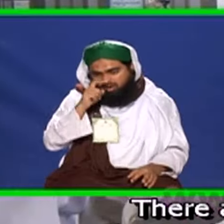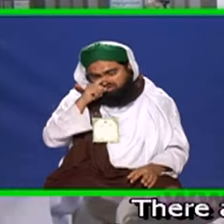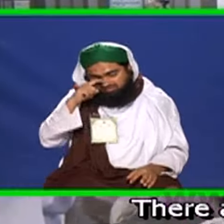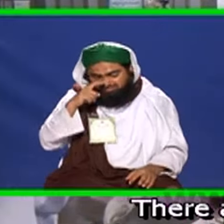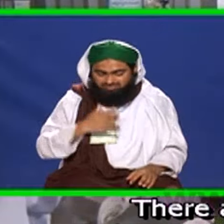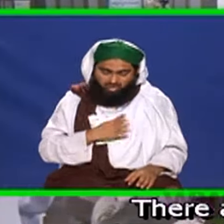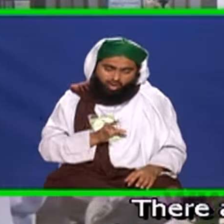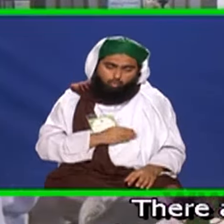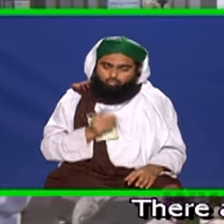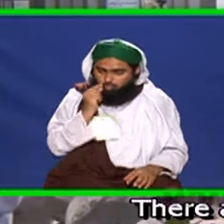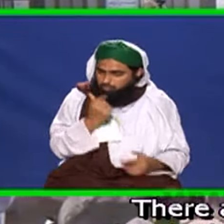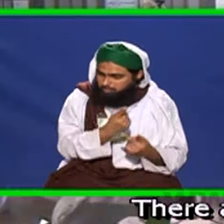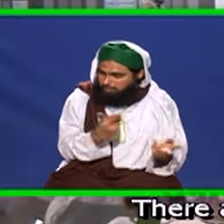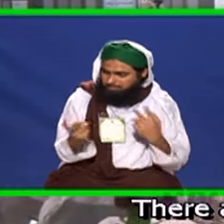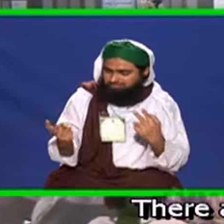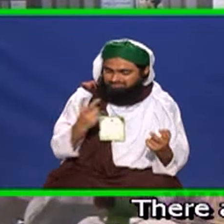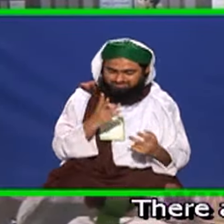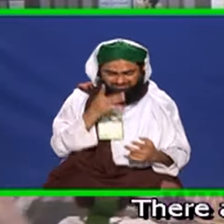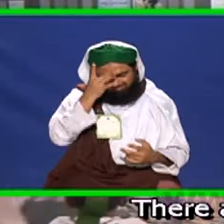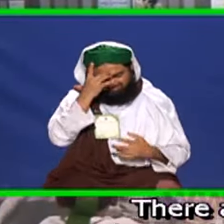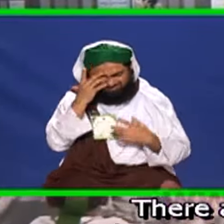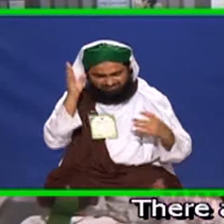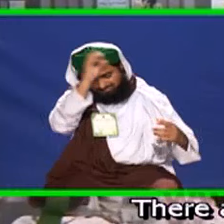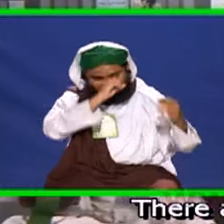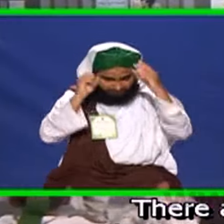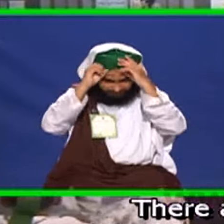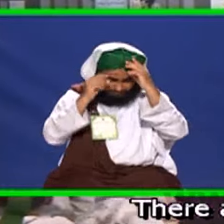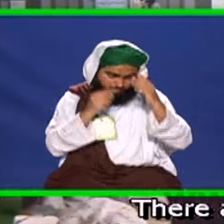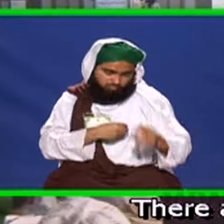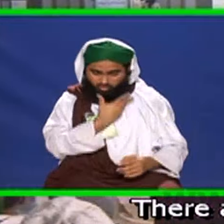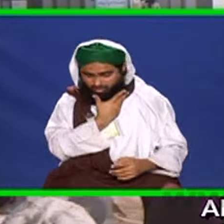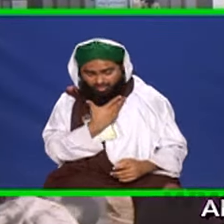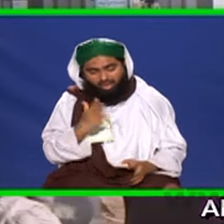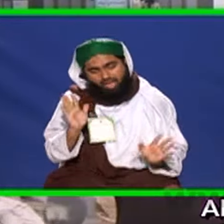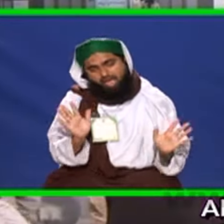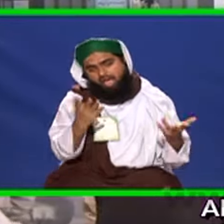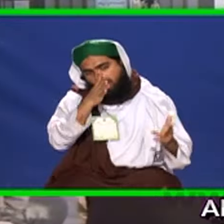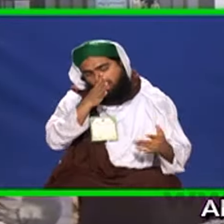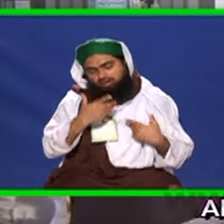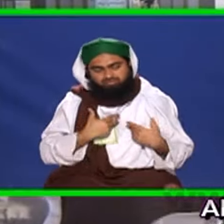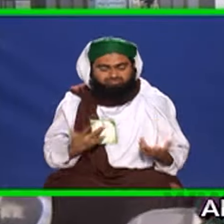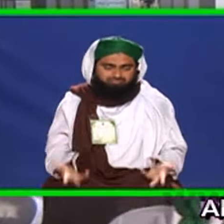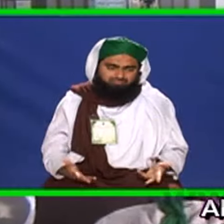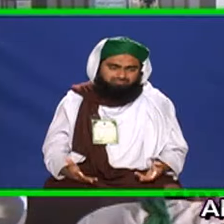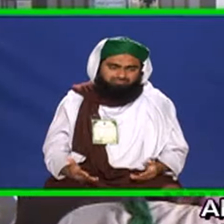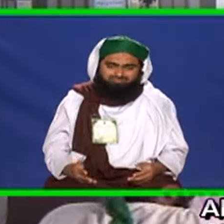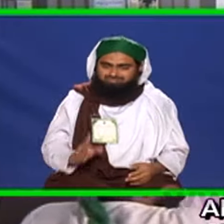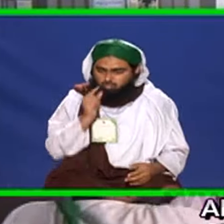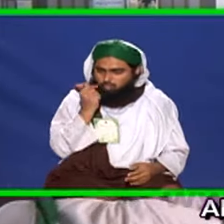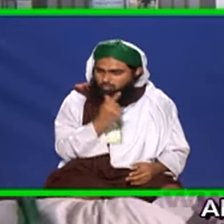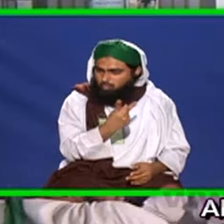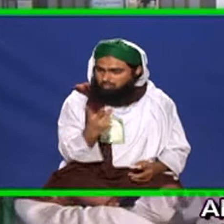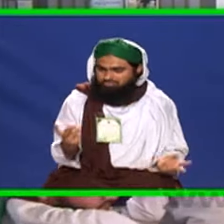ہیں، لوگ بے شمار بھائی رہے تھے جن کو ہم سے بڑی لگن ہے، محبت ہے، کھوکھلی محبت ہے، اس لیے کہ معاشرے سے